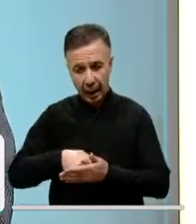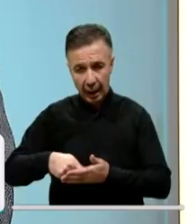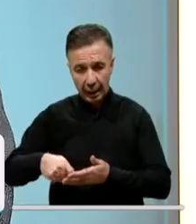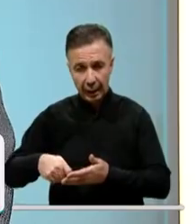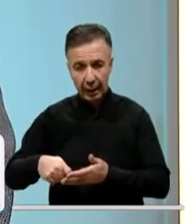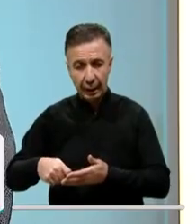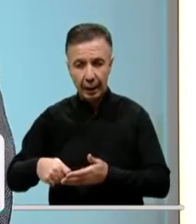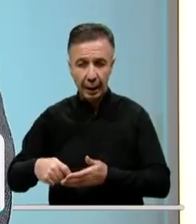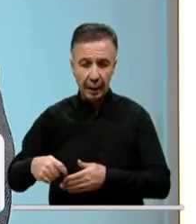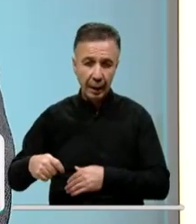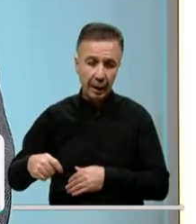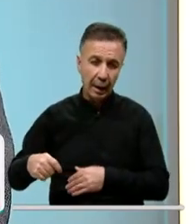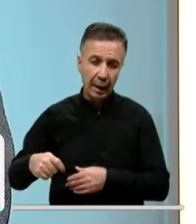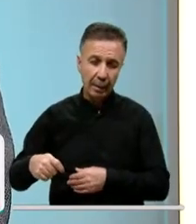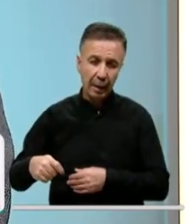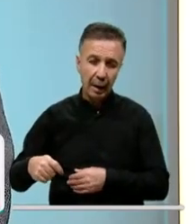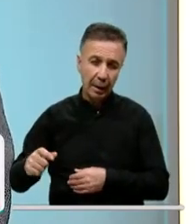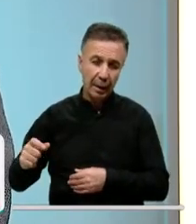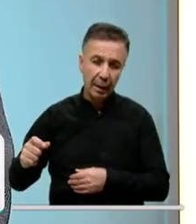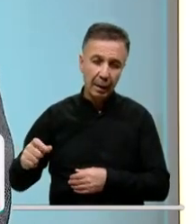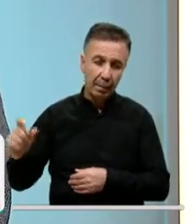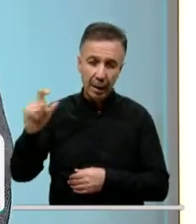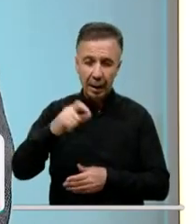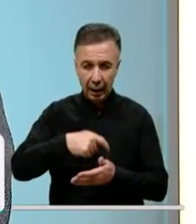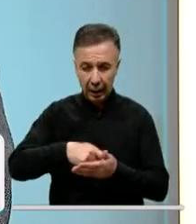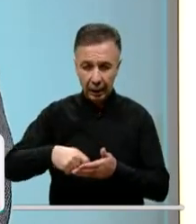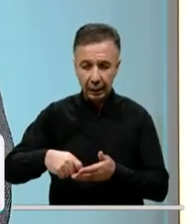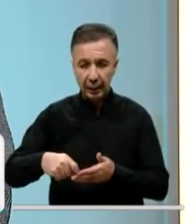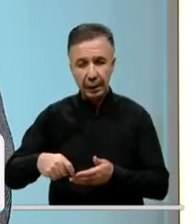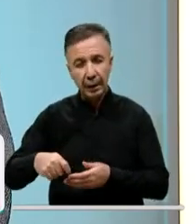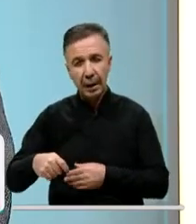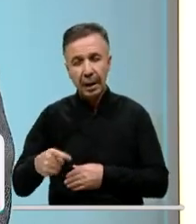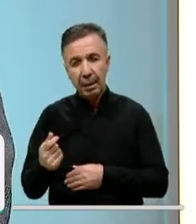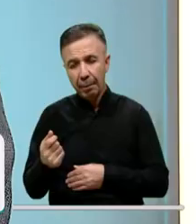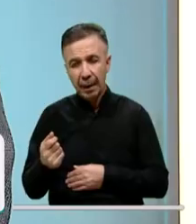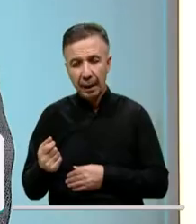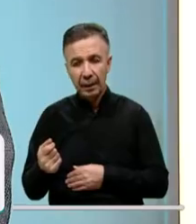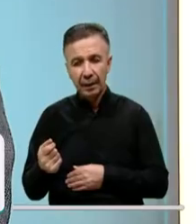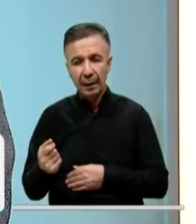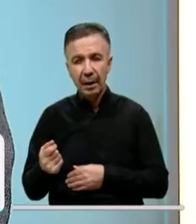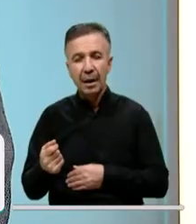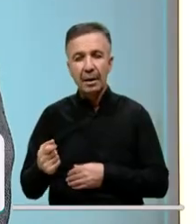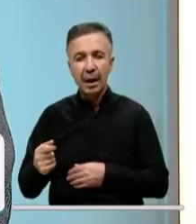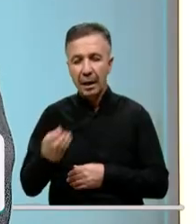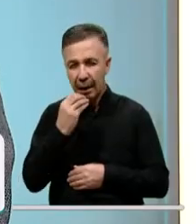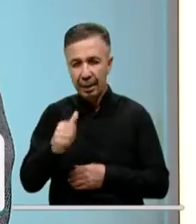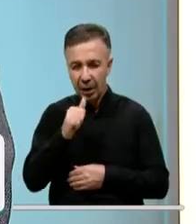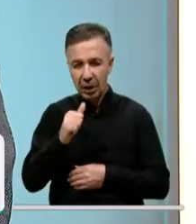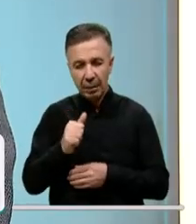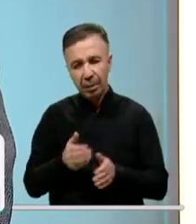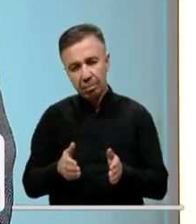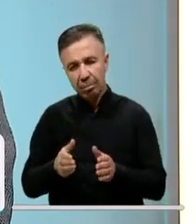olduğu maaşın temel ihtiyaçlarına düştükten sonra zekatını verirse ve yıl sonunda